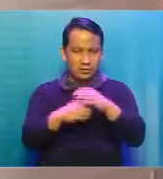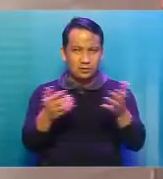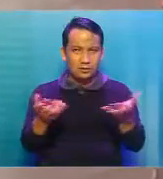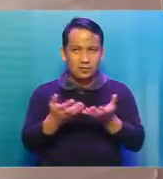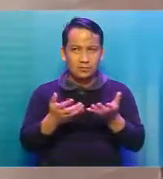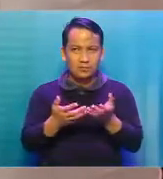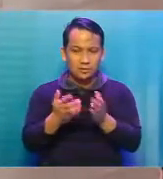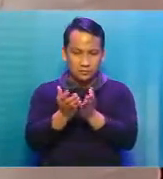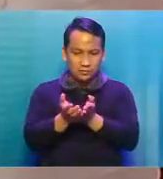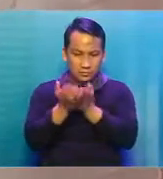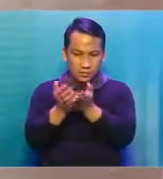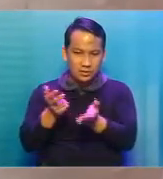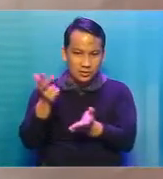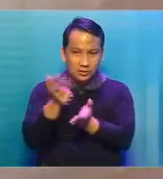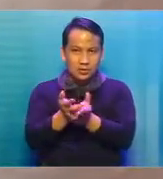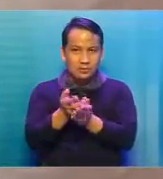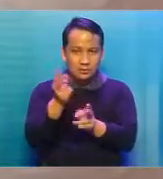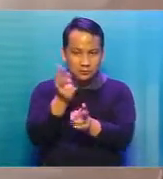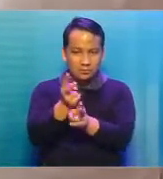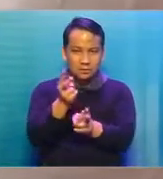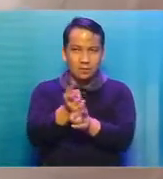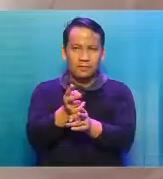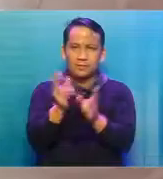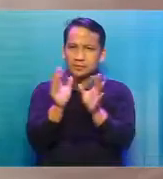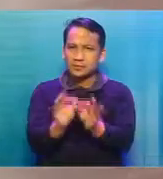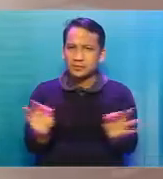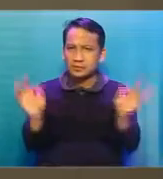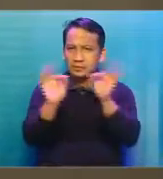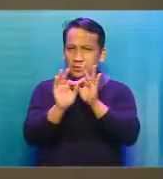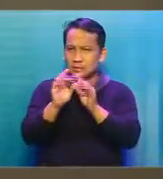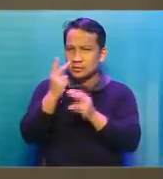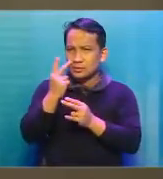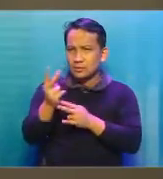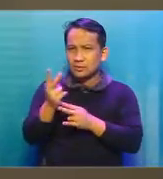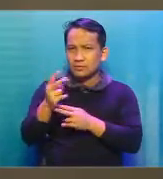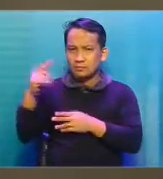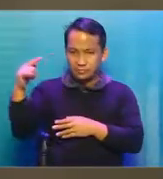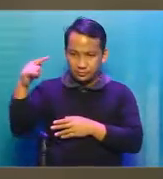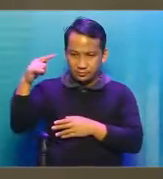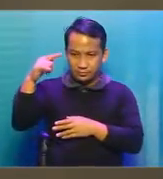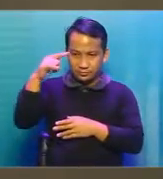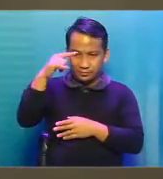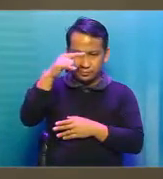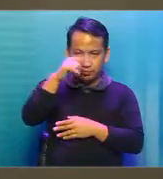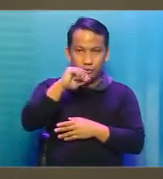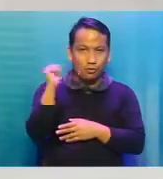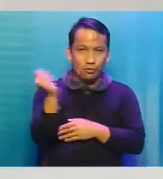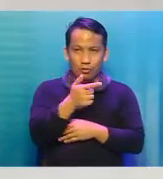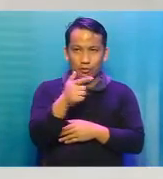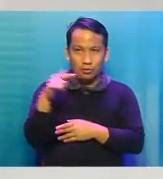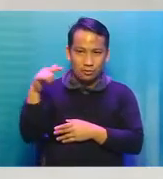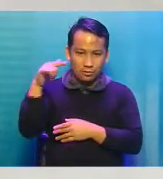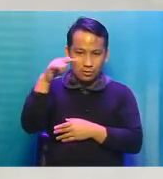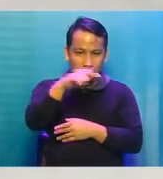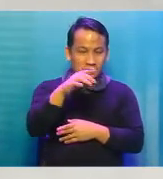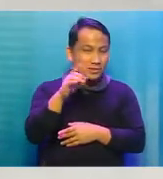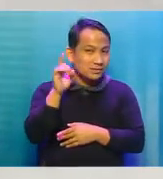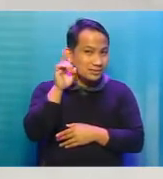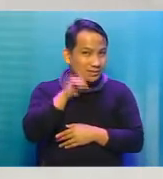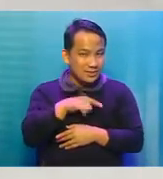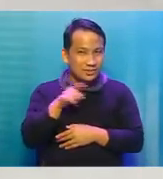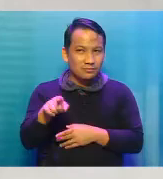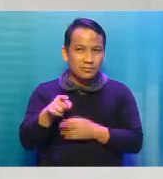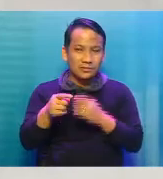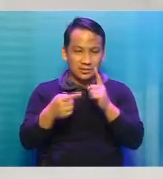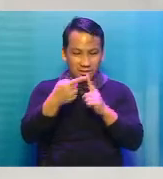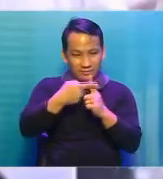mga Pantalan gamit ang container vans. Mas mainam daw kasi kung via air transportation ang gagawin dahil sensitibo sa temperatura